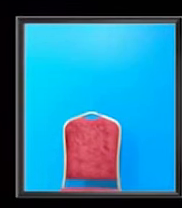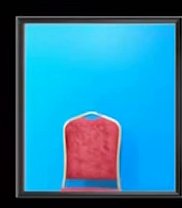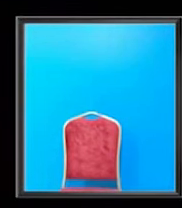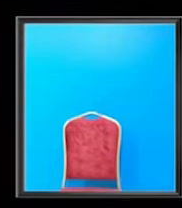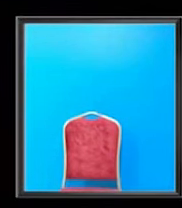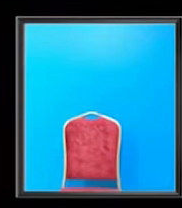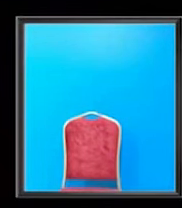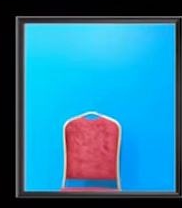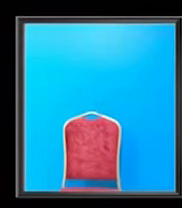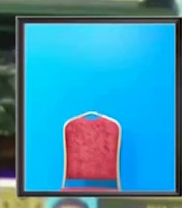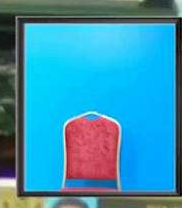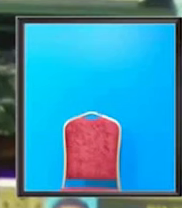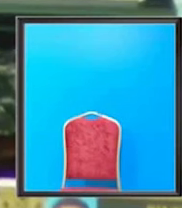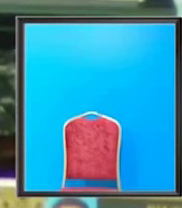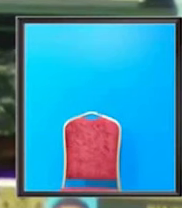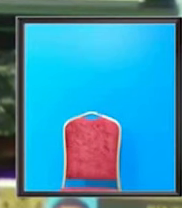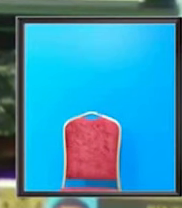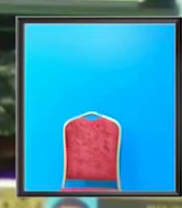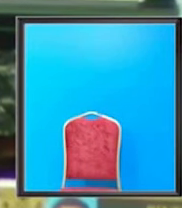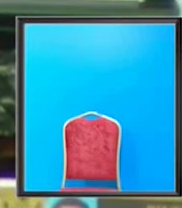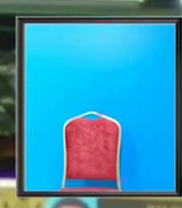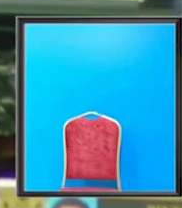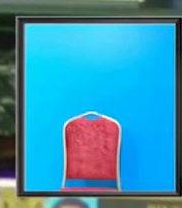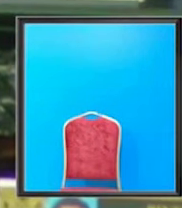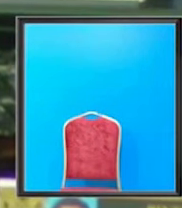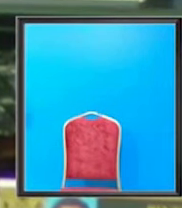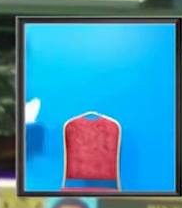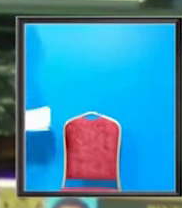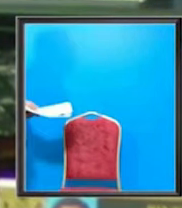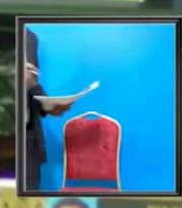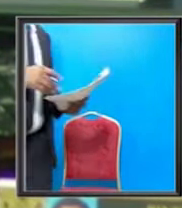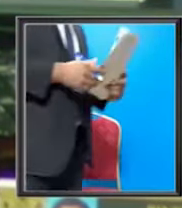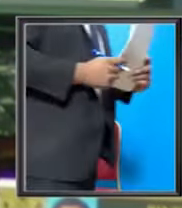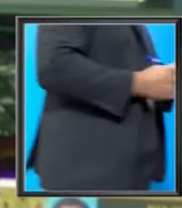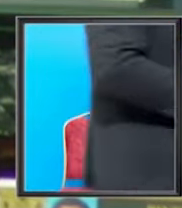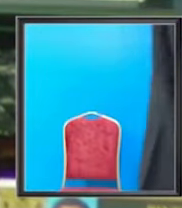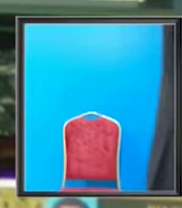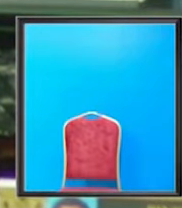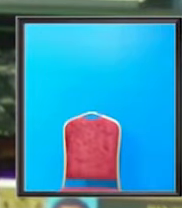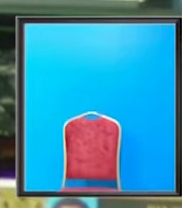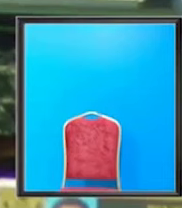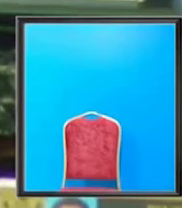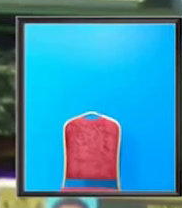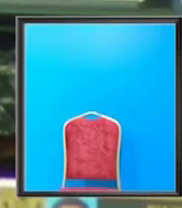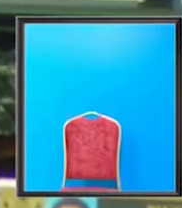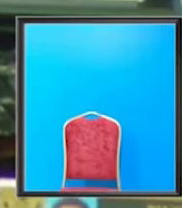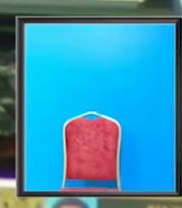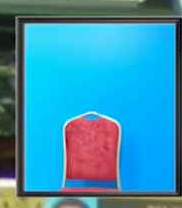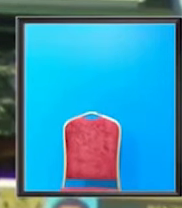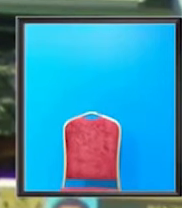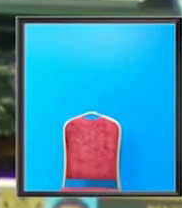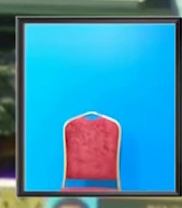nanti jatuh saja. Susah lagi. Sediakan cara kesihatan. Nanti jatuh itu Muhammad. Mati kita. Itu bertua.